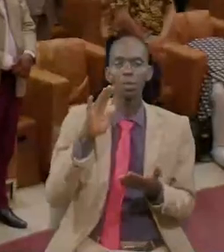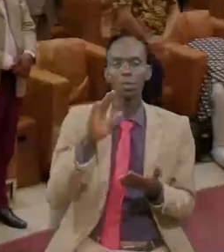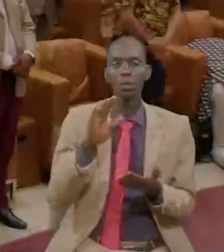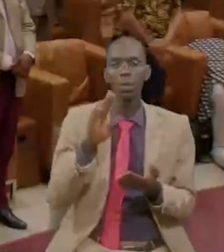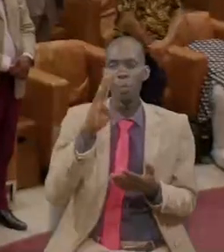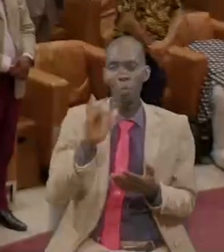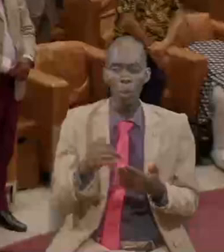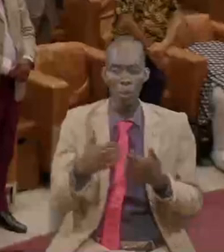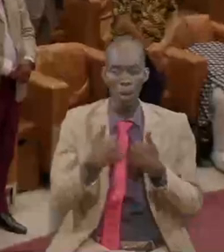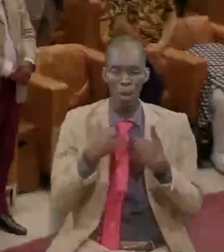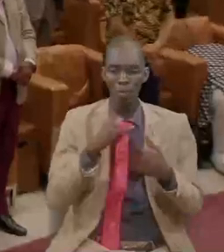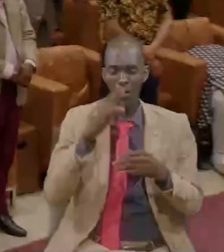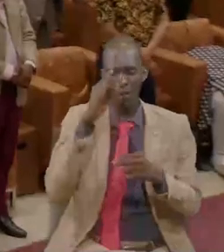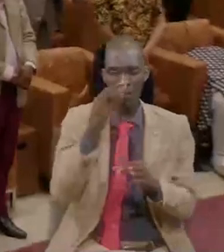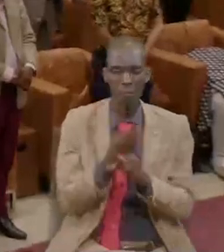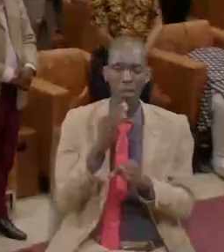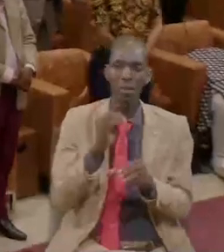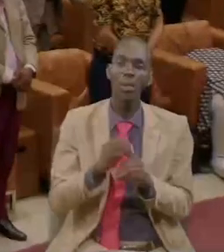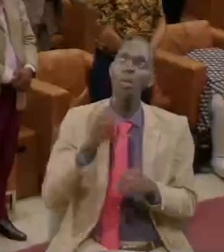En ayant la foi en lui,